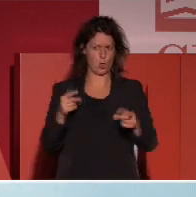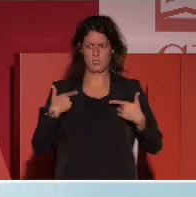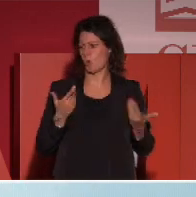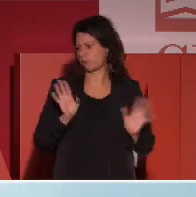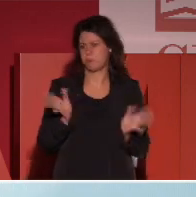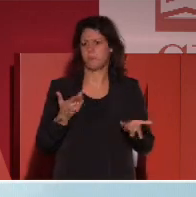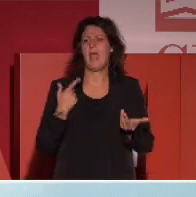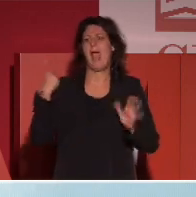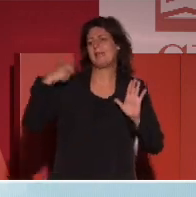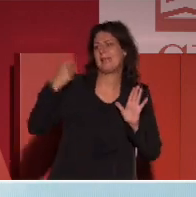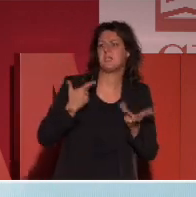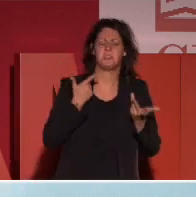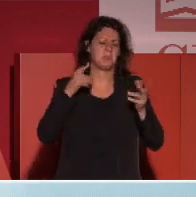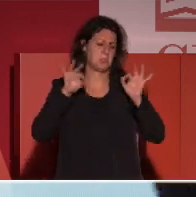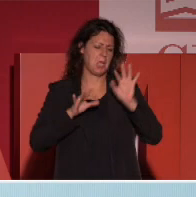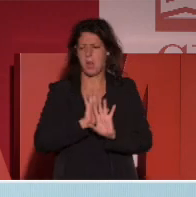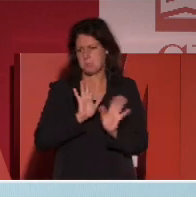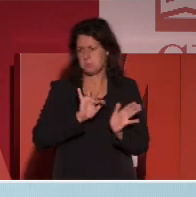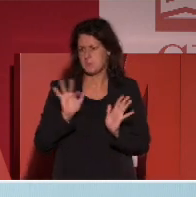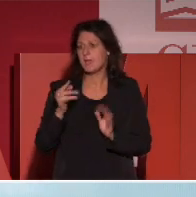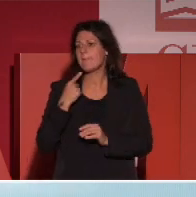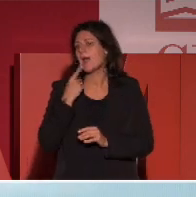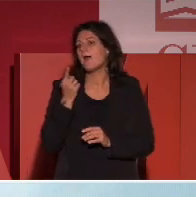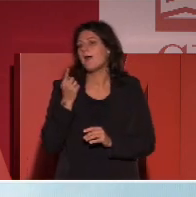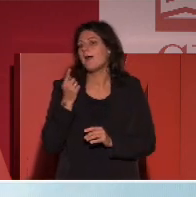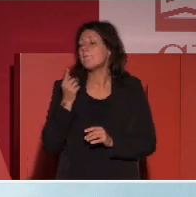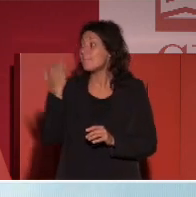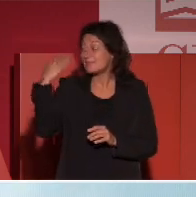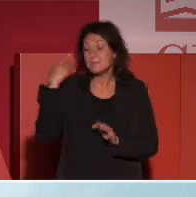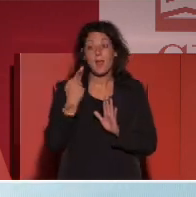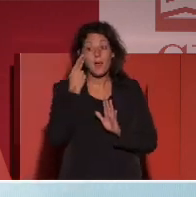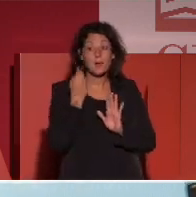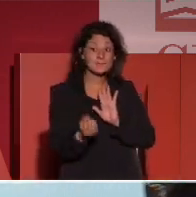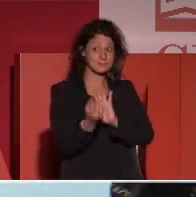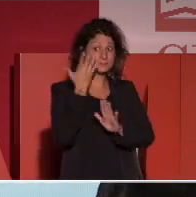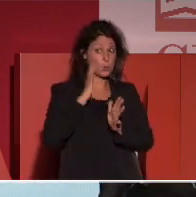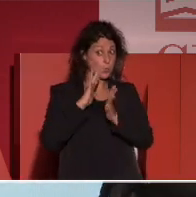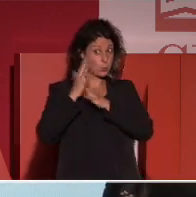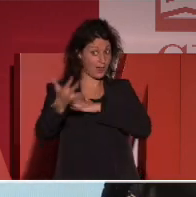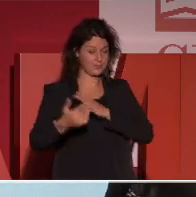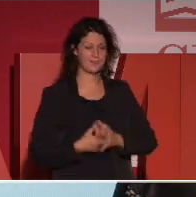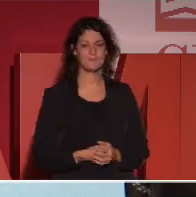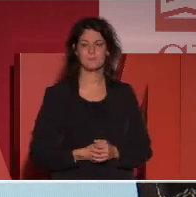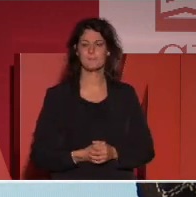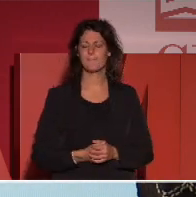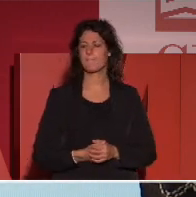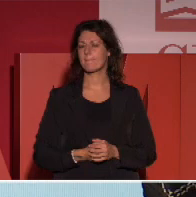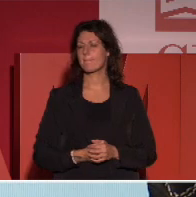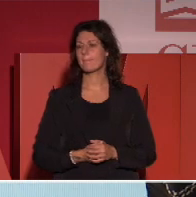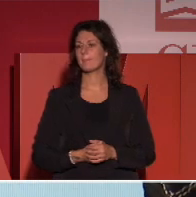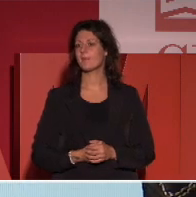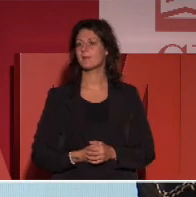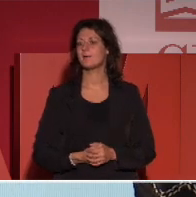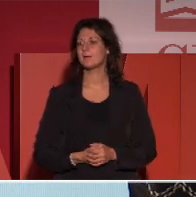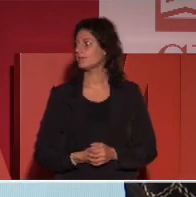poi la cosa che presumo sia efficace sempre nella stessa slide i wanna be akers era scritto